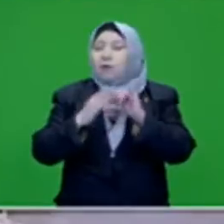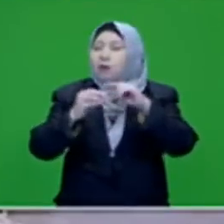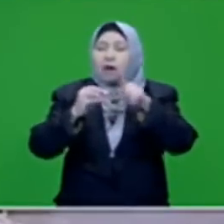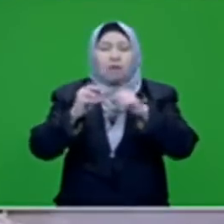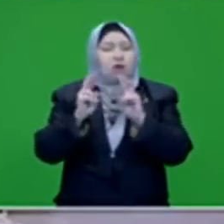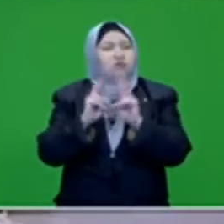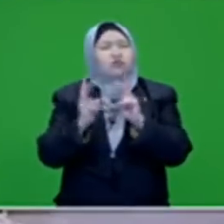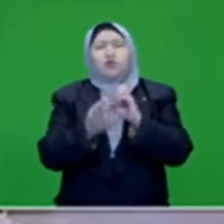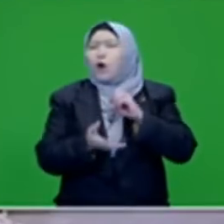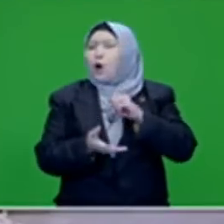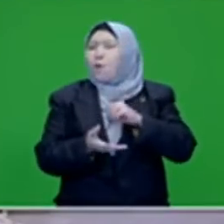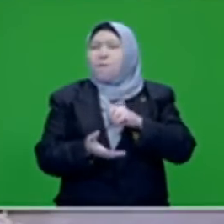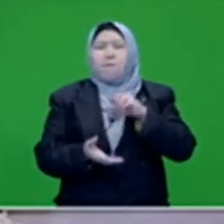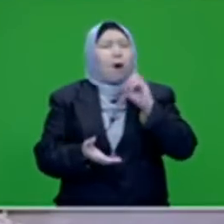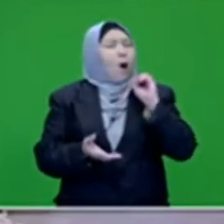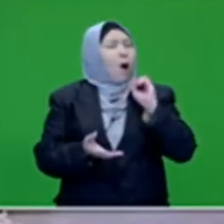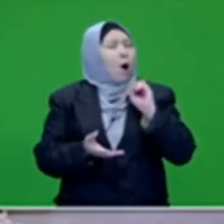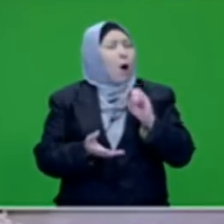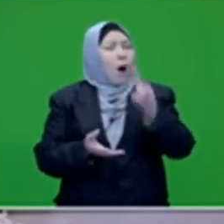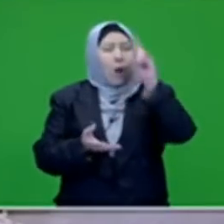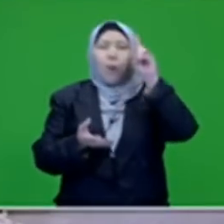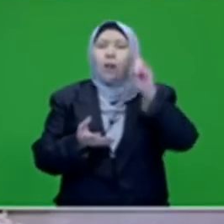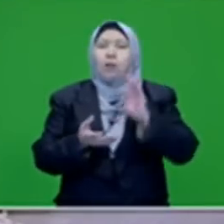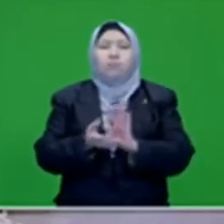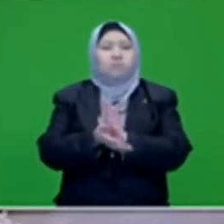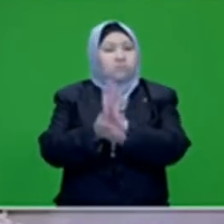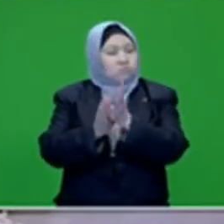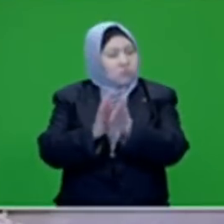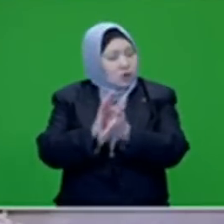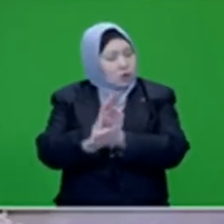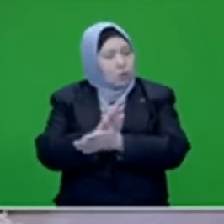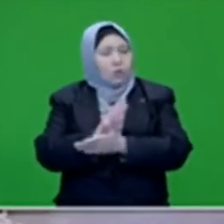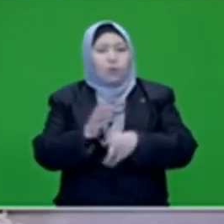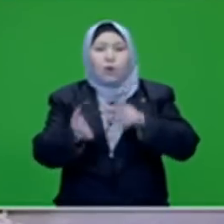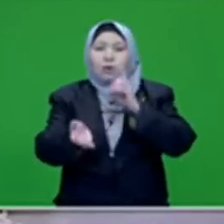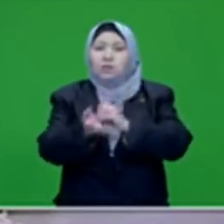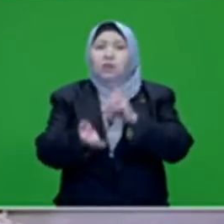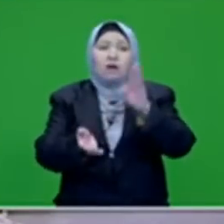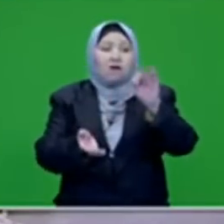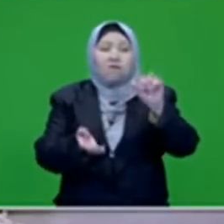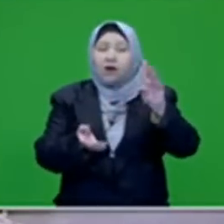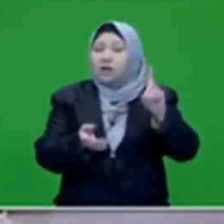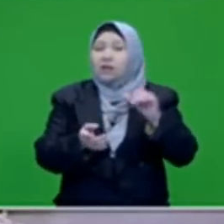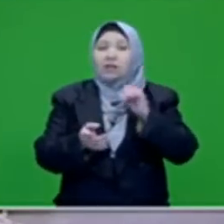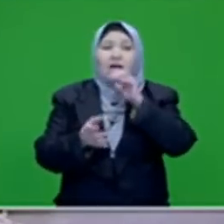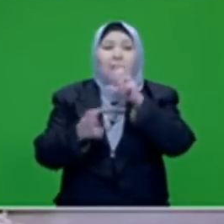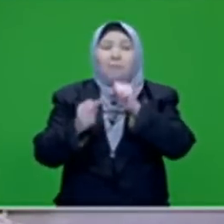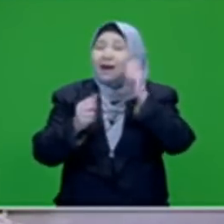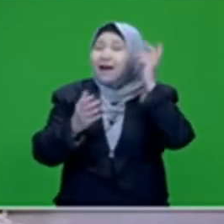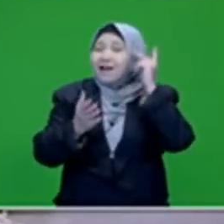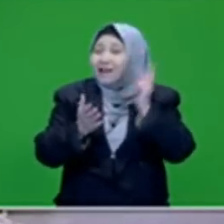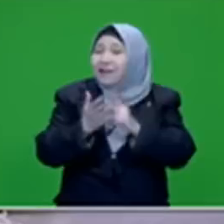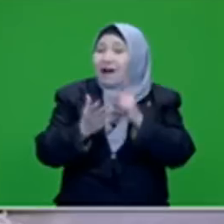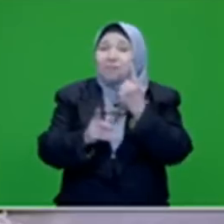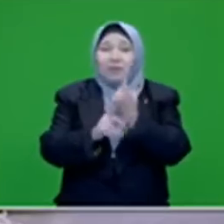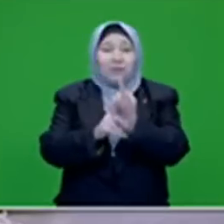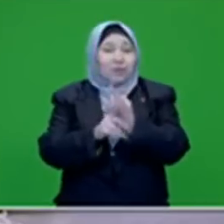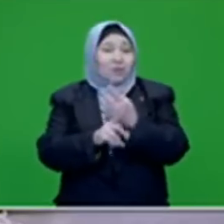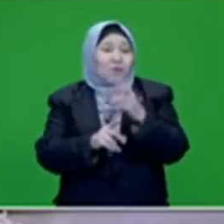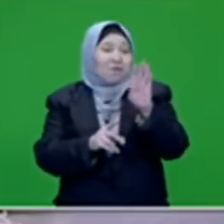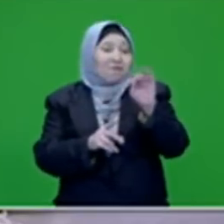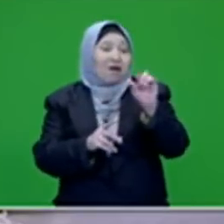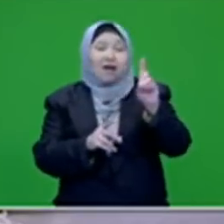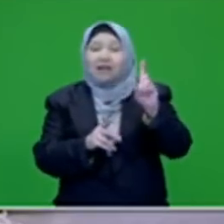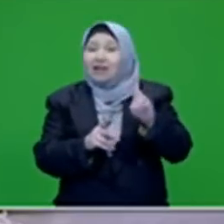Ustaz, perkongsian Ustaz tadi berkaitan dengan Dr. Farid Ravi. Walaupun kita tak sempat panjang nak mengenali Dr. Farid Ravi dalam My Quran Time